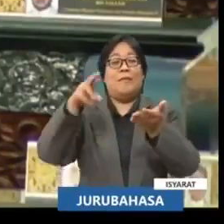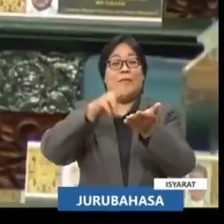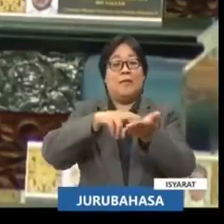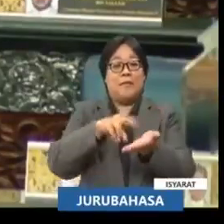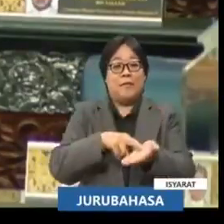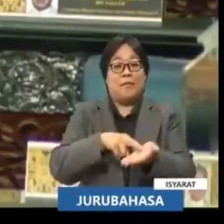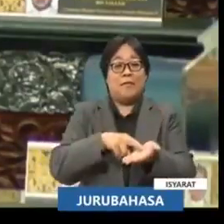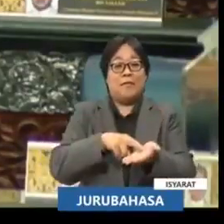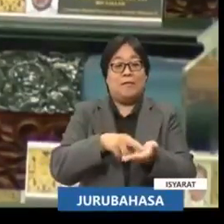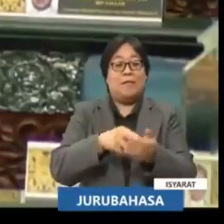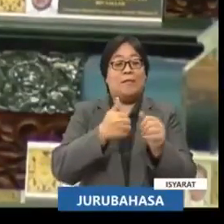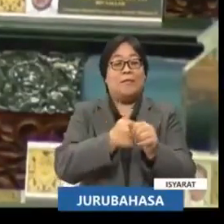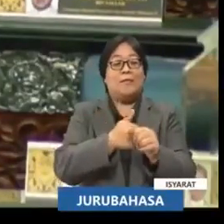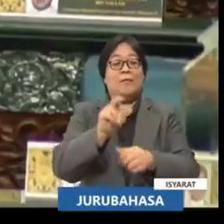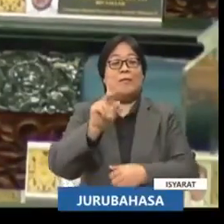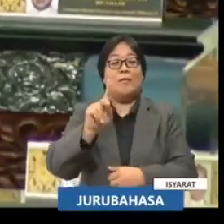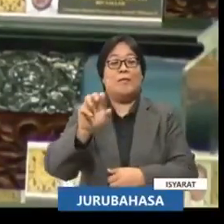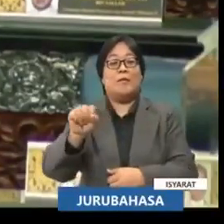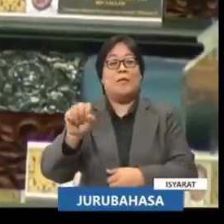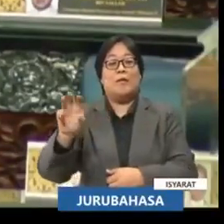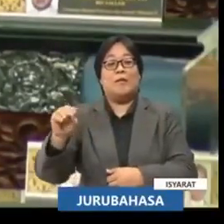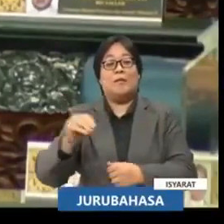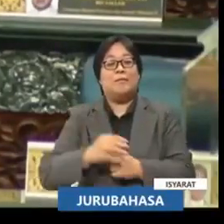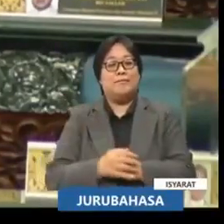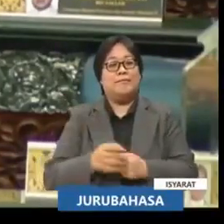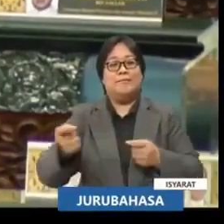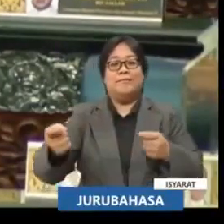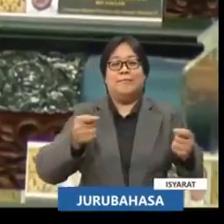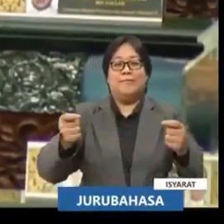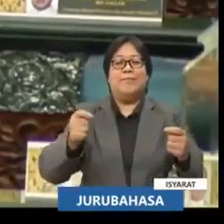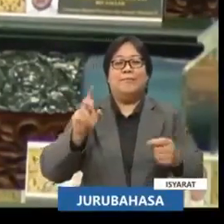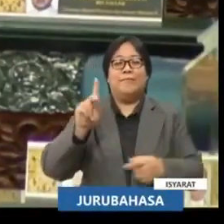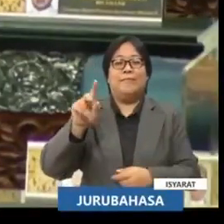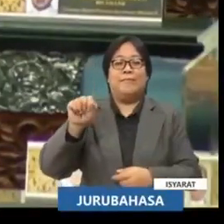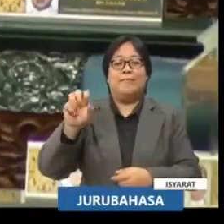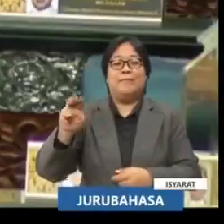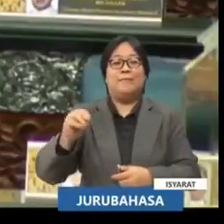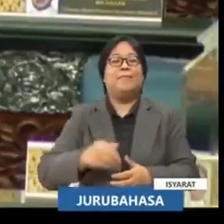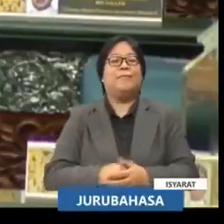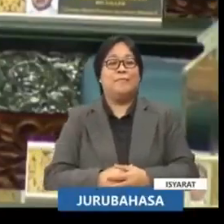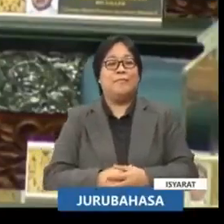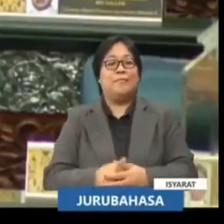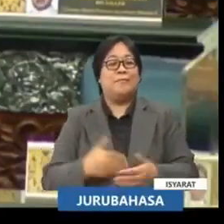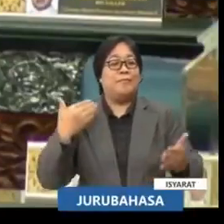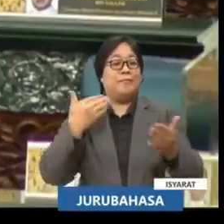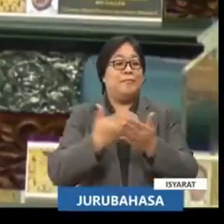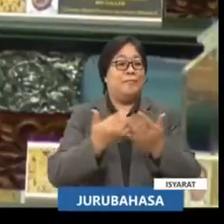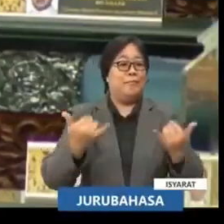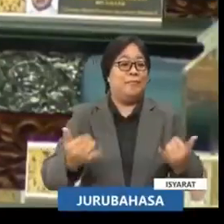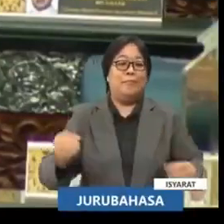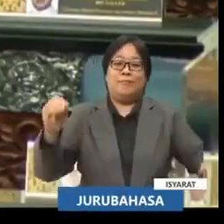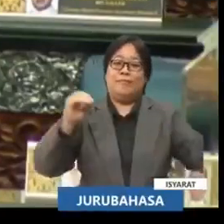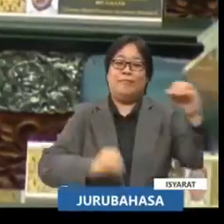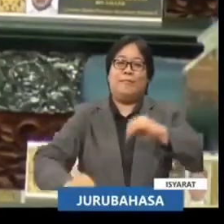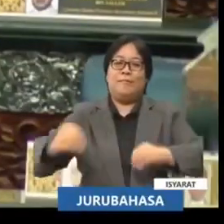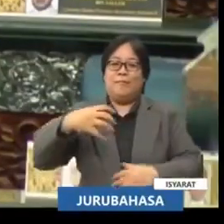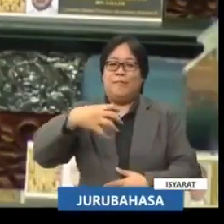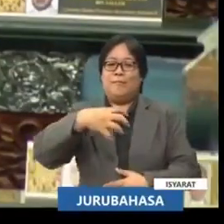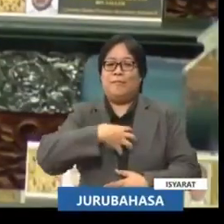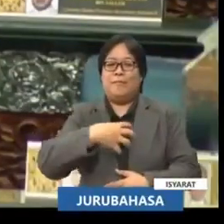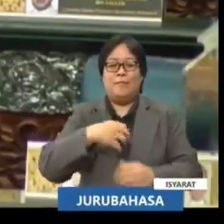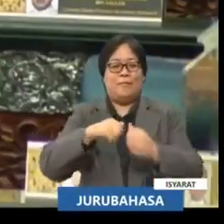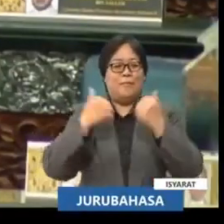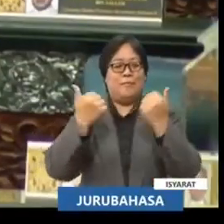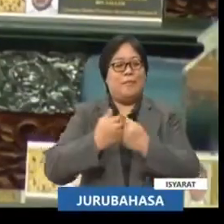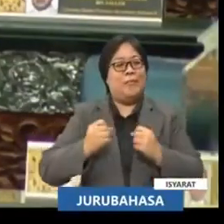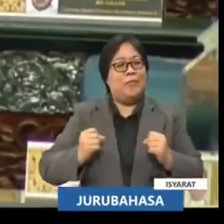mendaftar di bawah Kementerian Sumber Manusia yang dikawal oleh Kementerian Sumber Manusia. Sehingga kini tiada aduan terhadap agensi